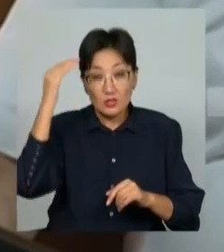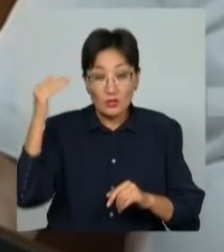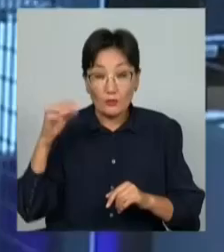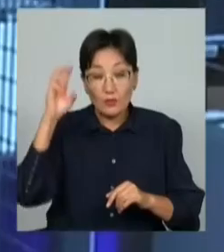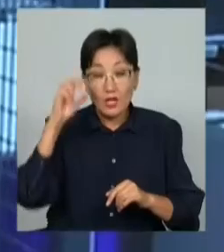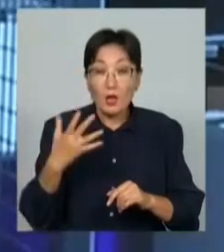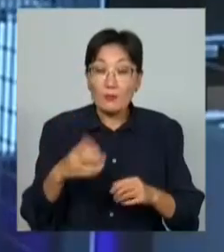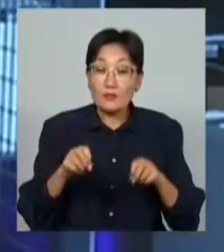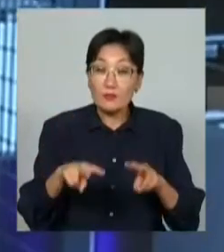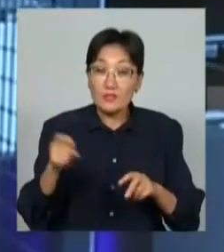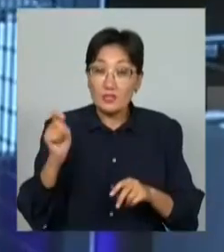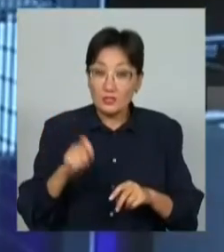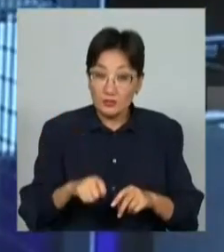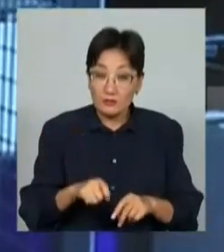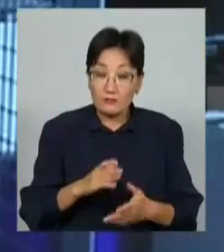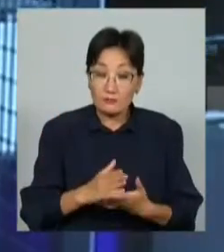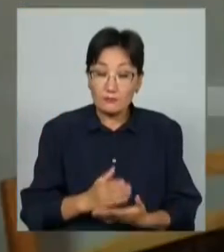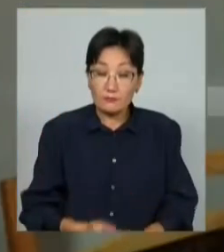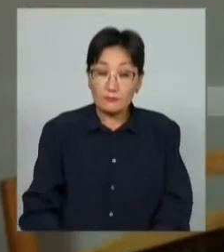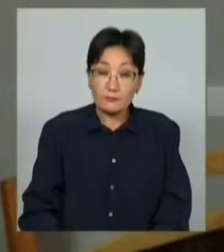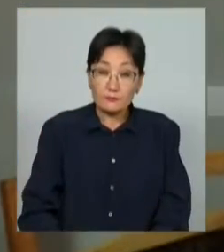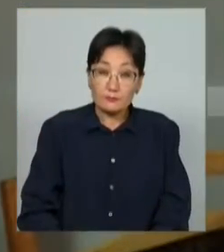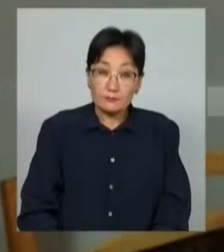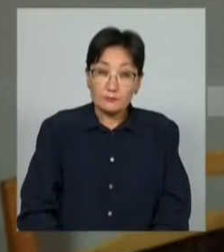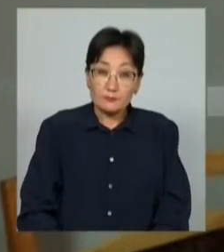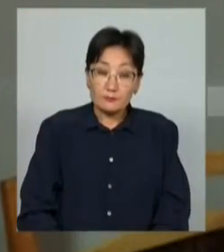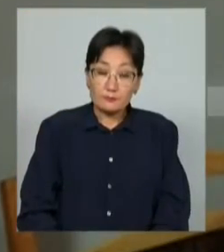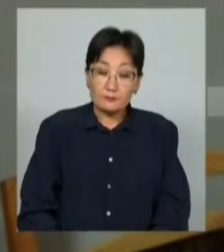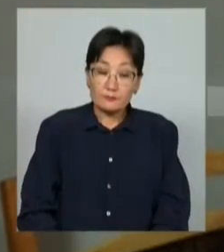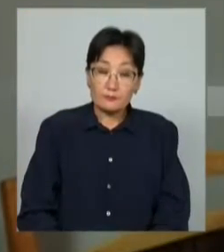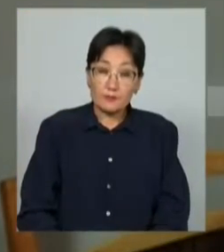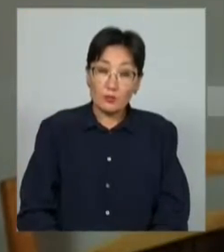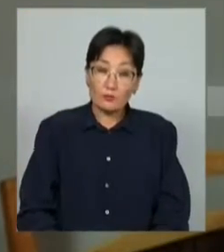мемлекетінен 5 сарапшы келген. Сая Есімхан, Ялкунжан Ашымжанов, Алматы, телеарнасы.